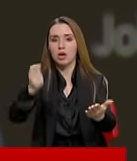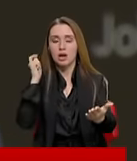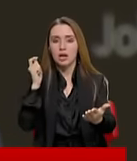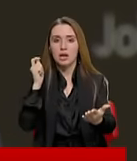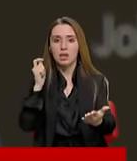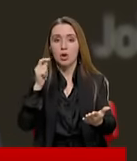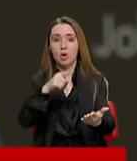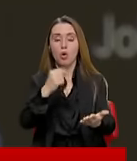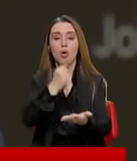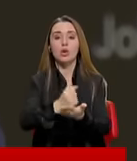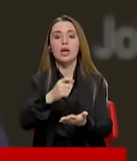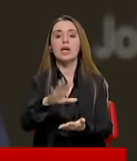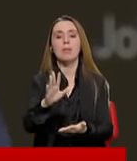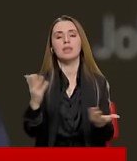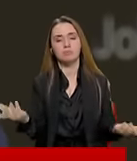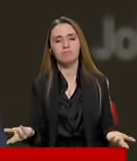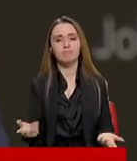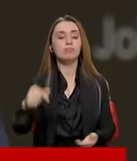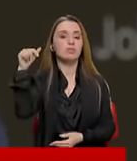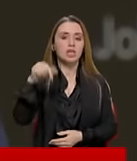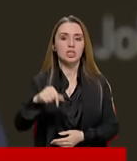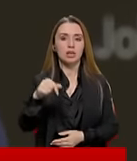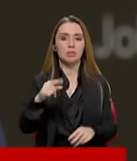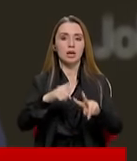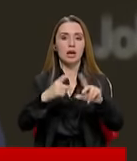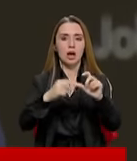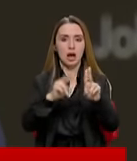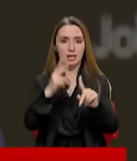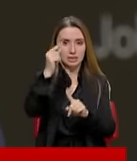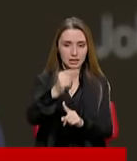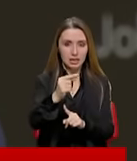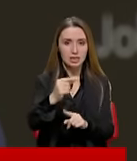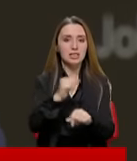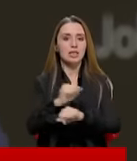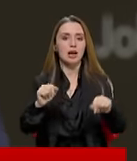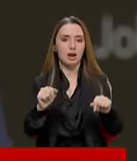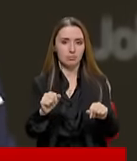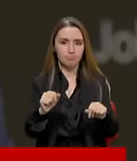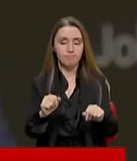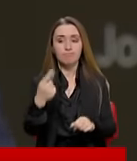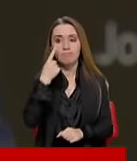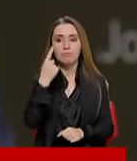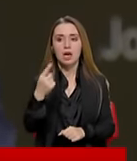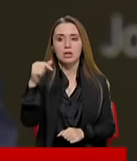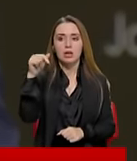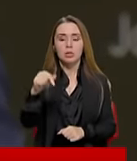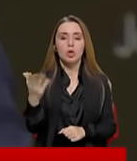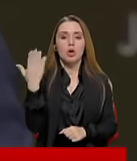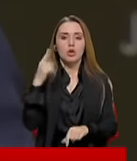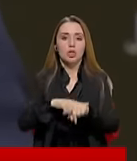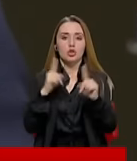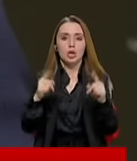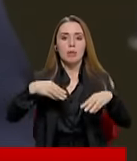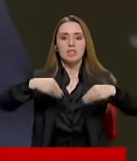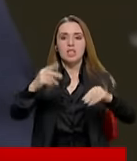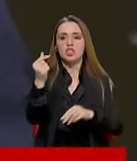kefaletini onaylamadı filan ve şu anda ASKİ zaten zararda Bakın bu önceki dönemdeki